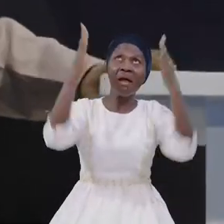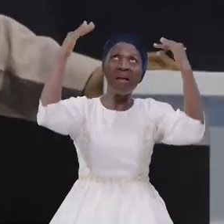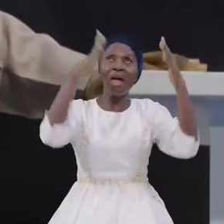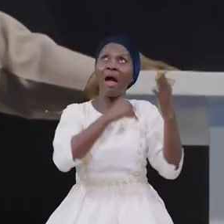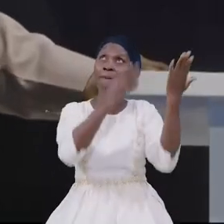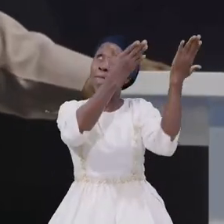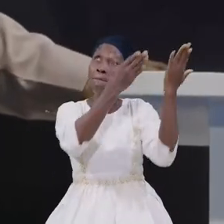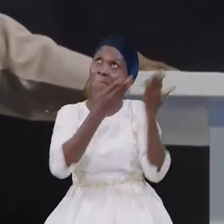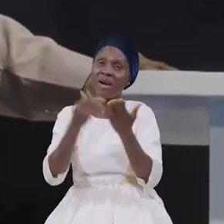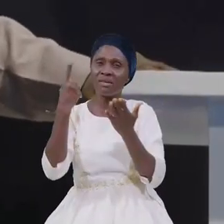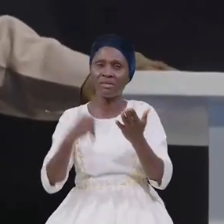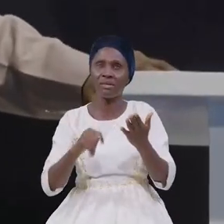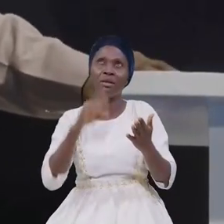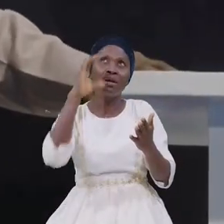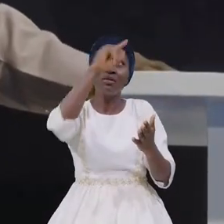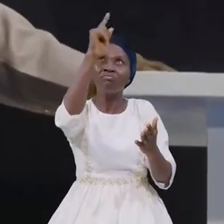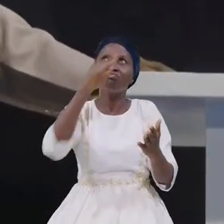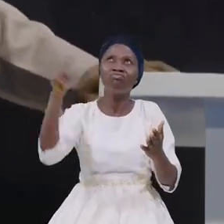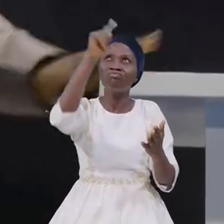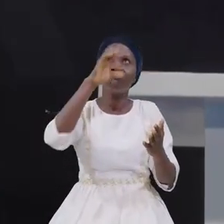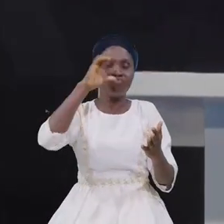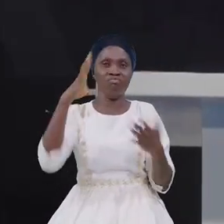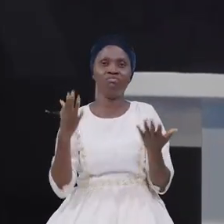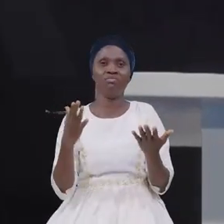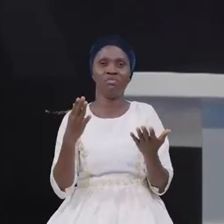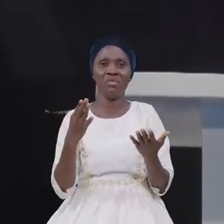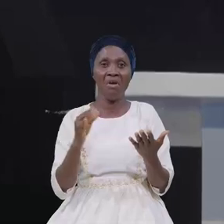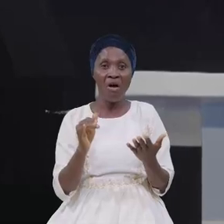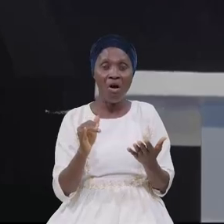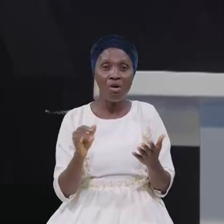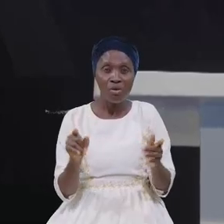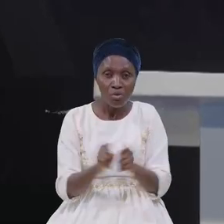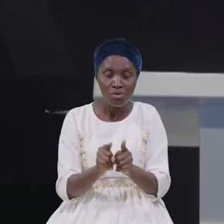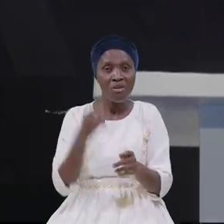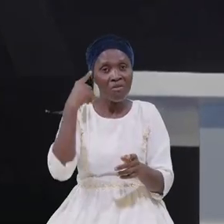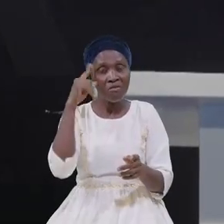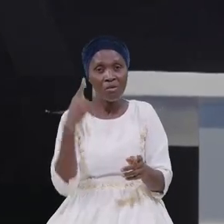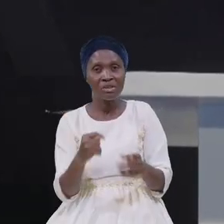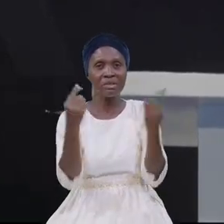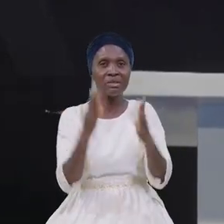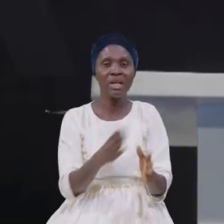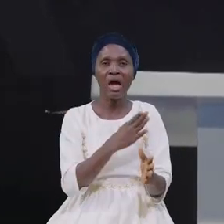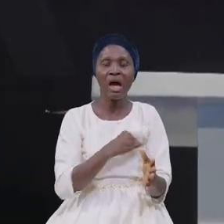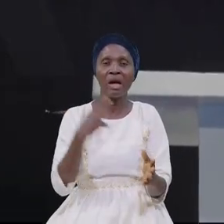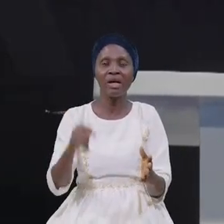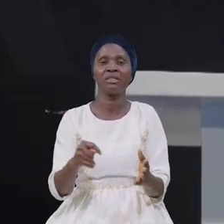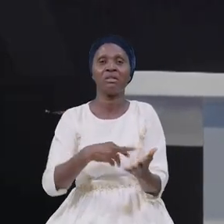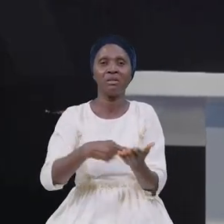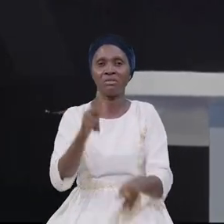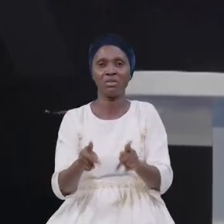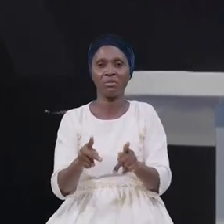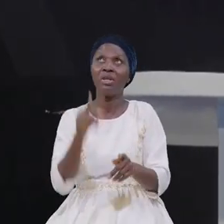le soleil, toujours pour le juste et l'injuste. Pourquoi? Il démontre sa grâce. Parce